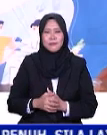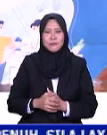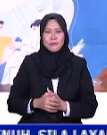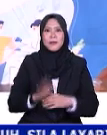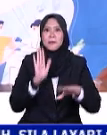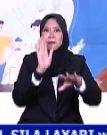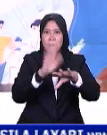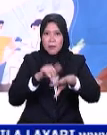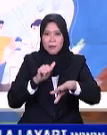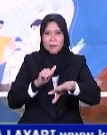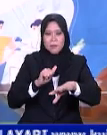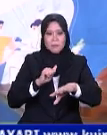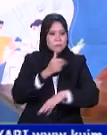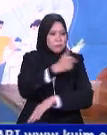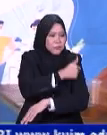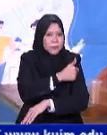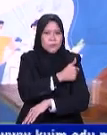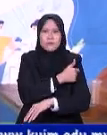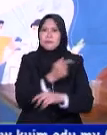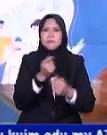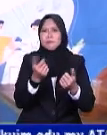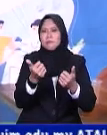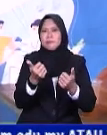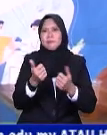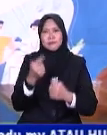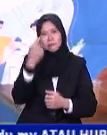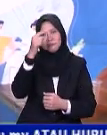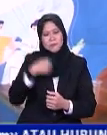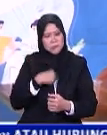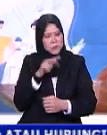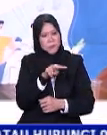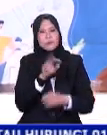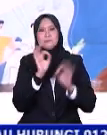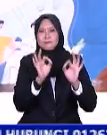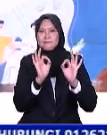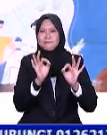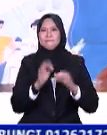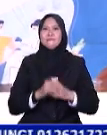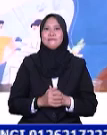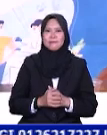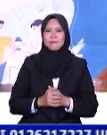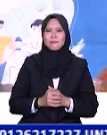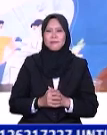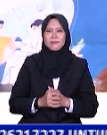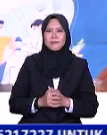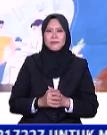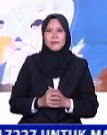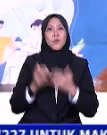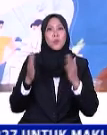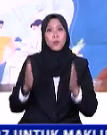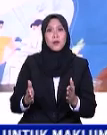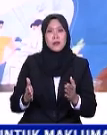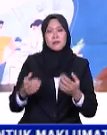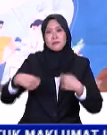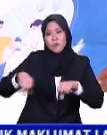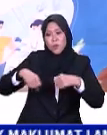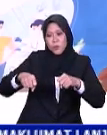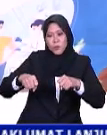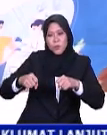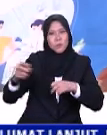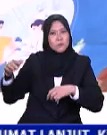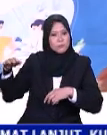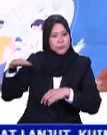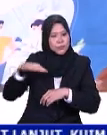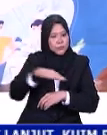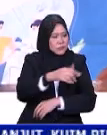Dia panggil tu ke baguslah. Bagi pihak saya lah, bagus. Dah bagi orang Panco, Jakua,